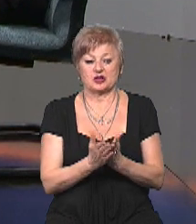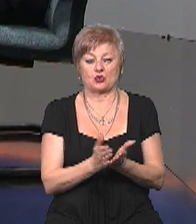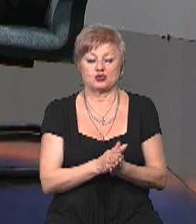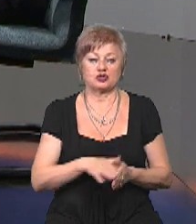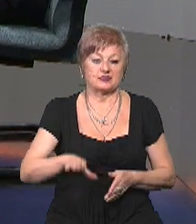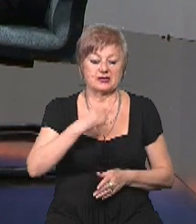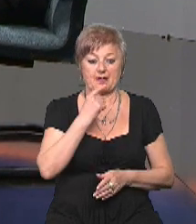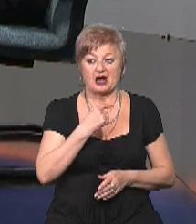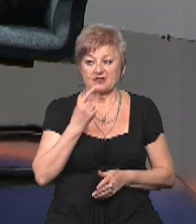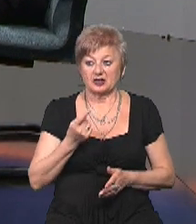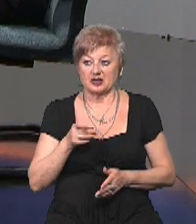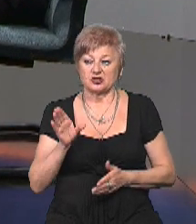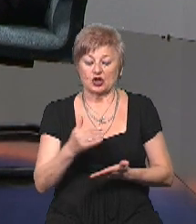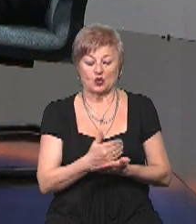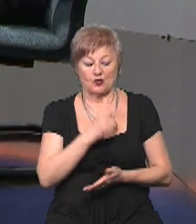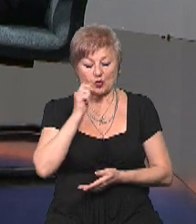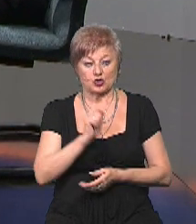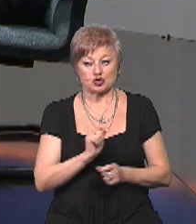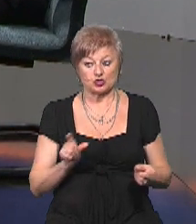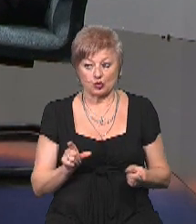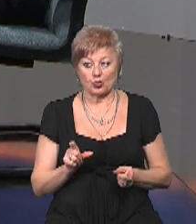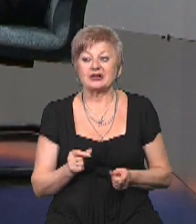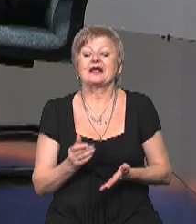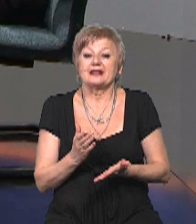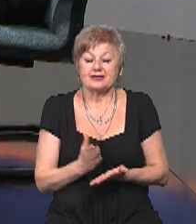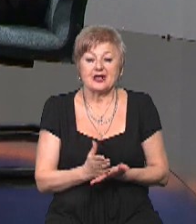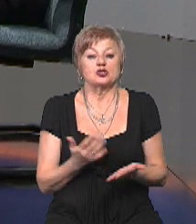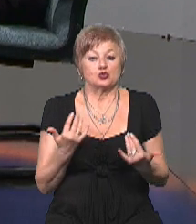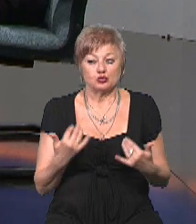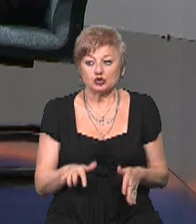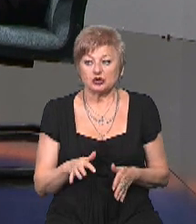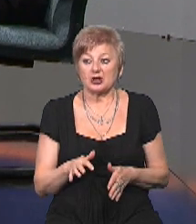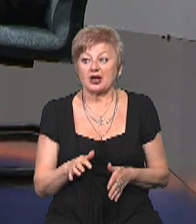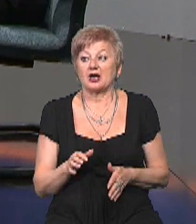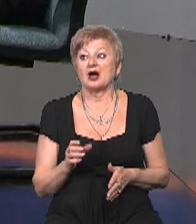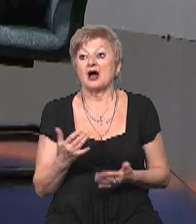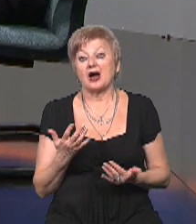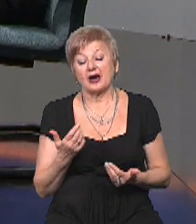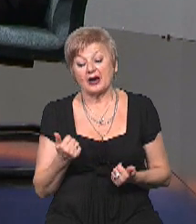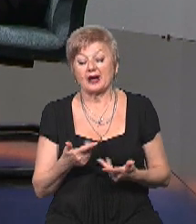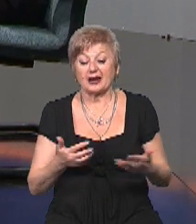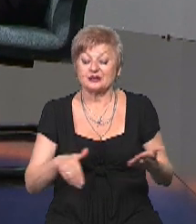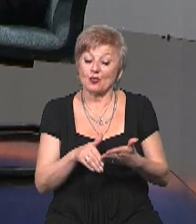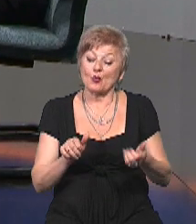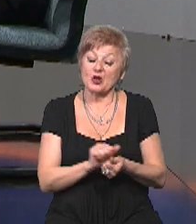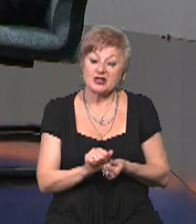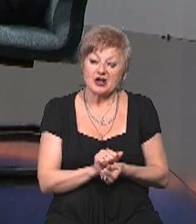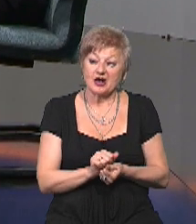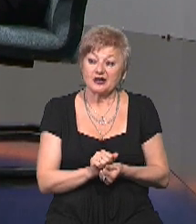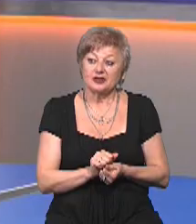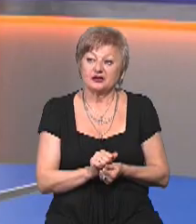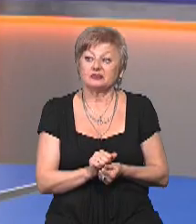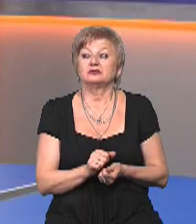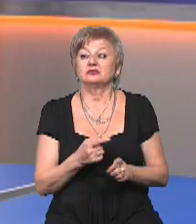других класів нової української школи. Вони всі є вже в області. Стосовно дидактичних матеріалів, ми на